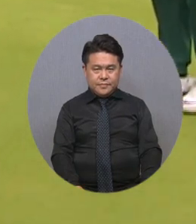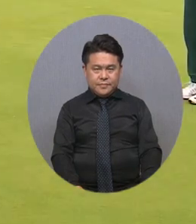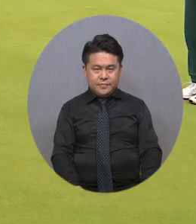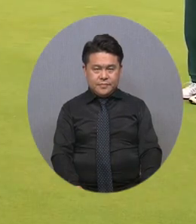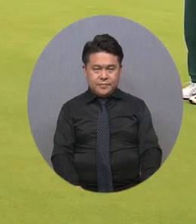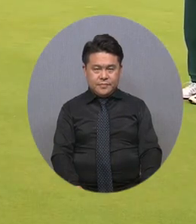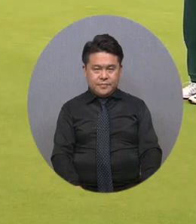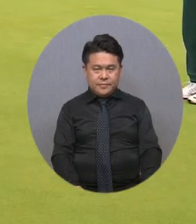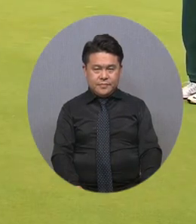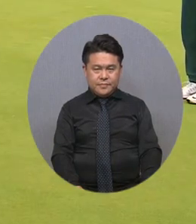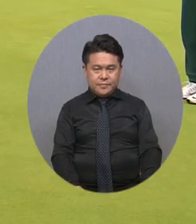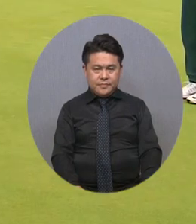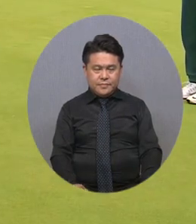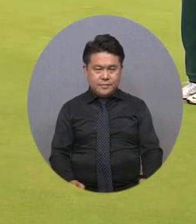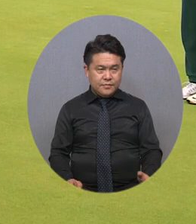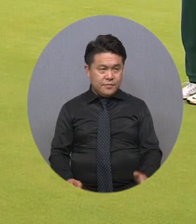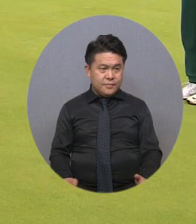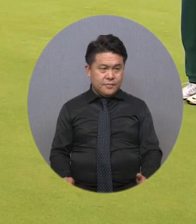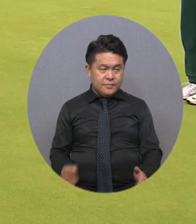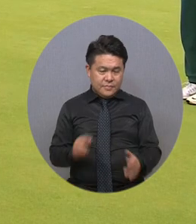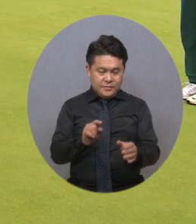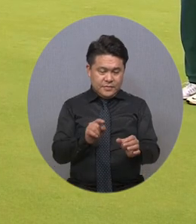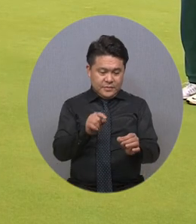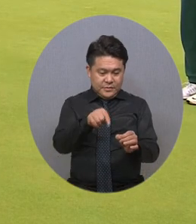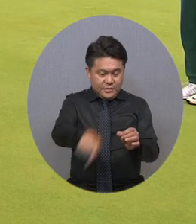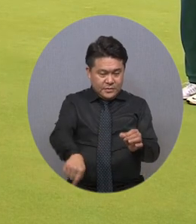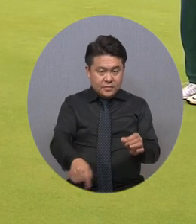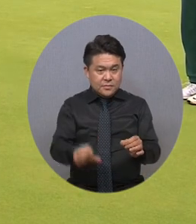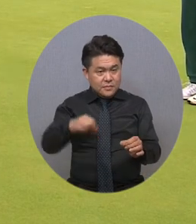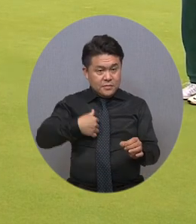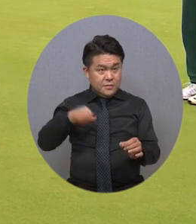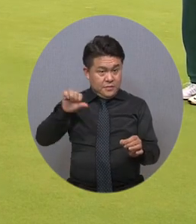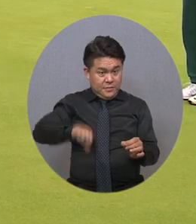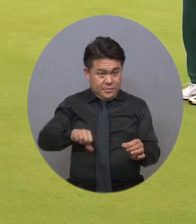anonymous. 이거 못 나오면 지는 거?